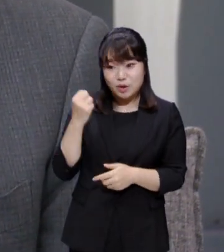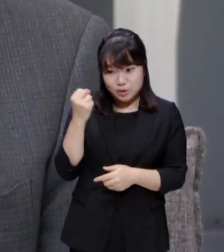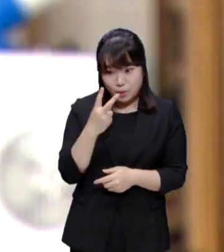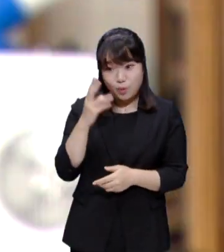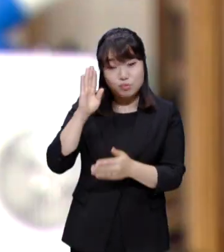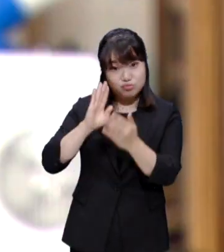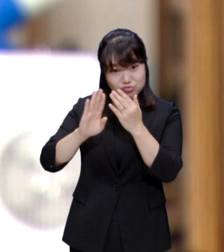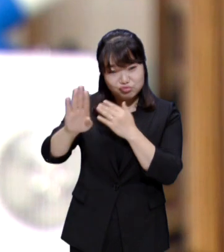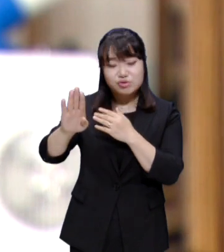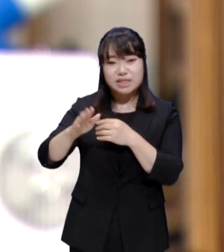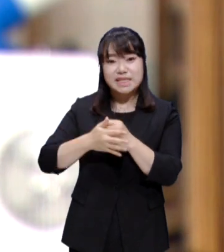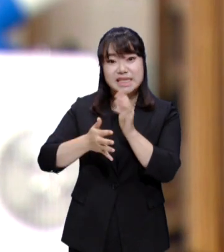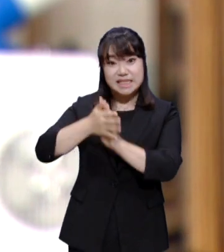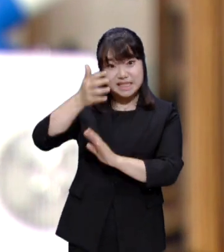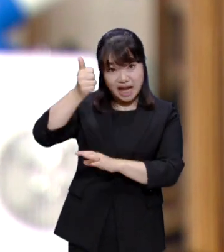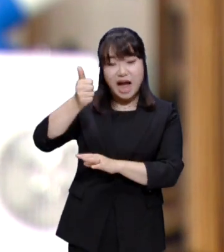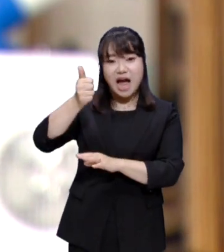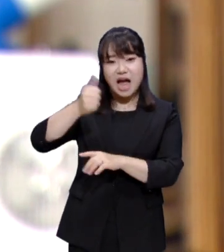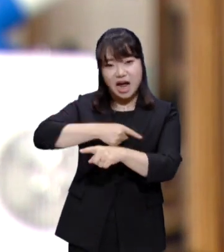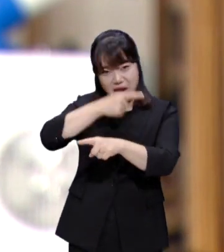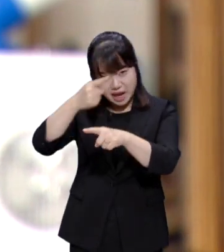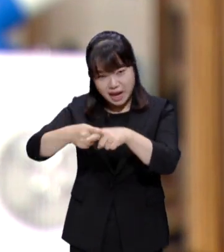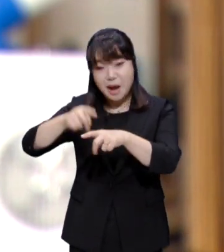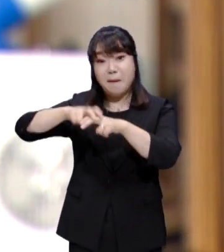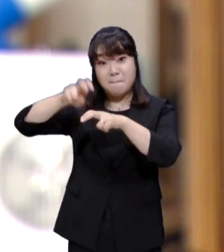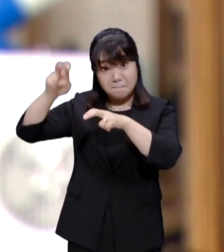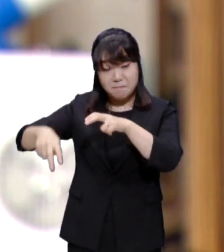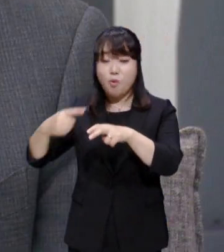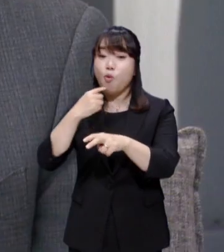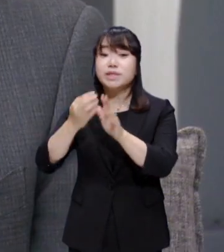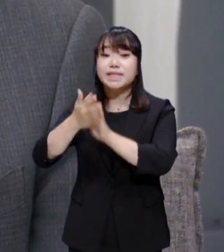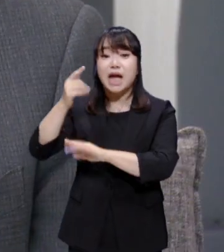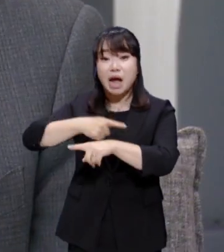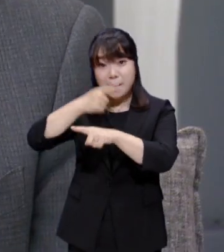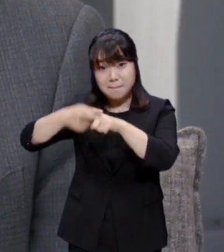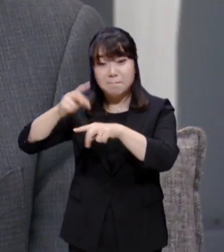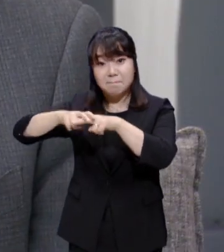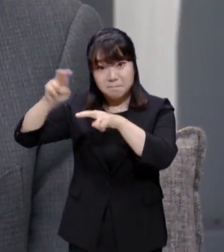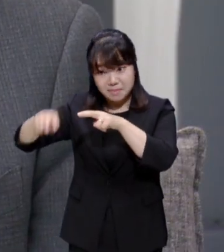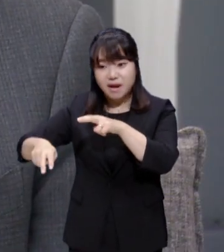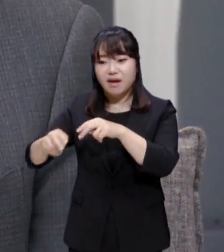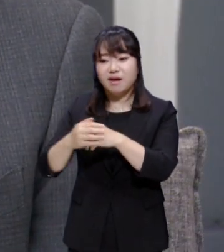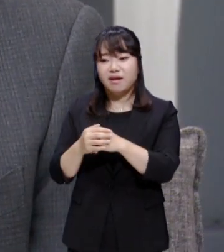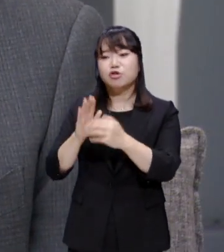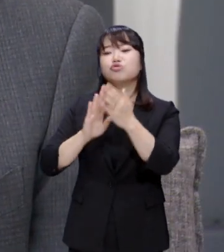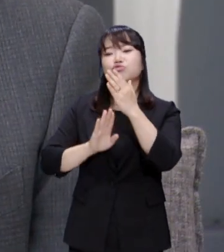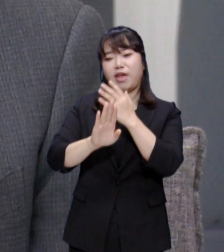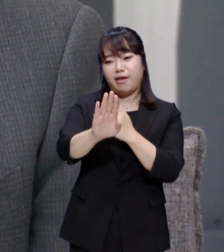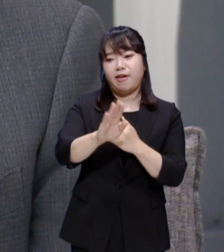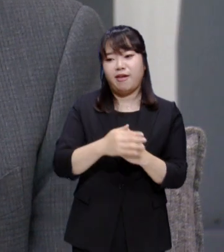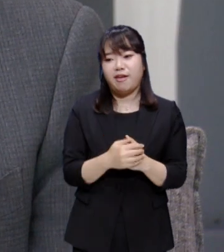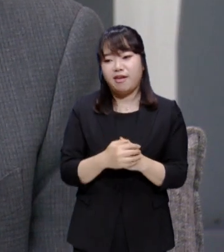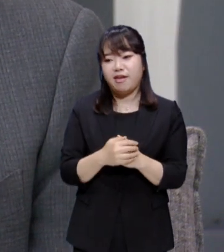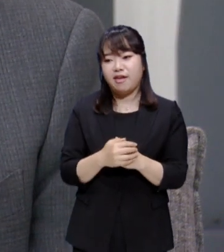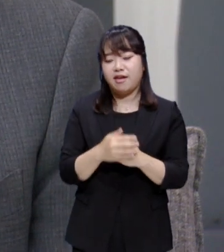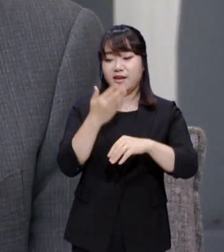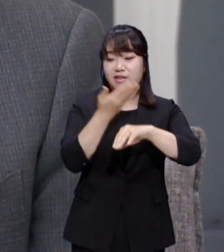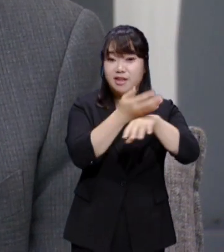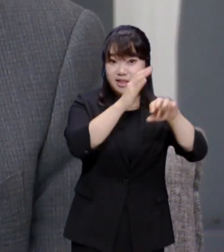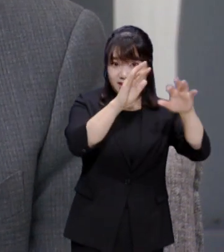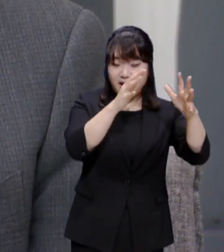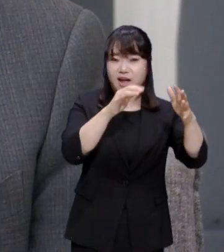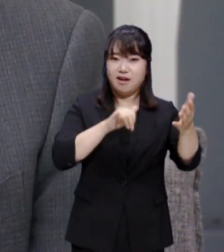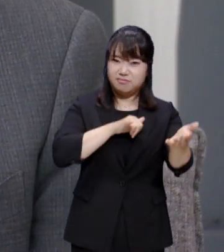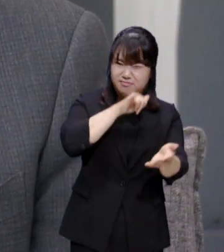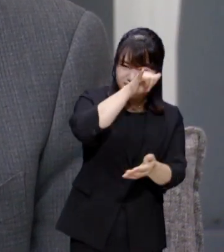이후에 시장님께서 이제 중도 사퇴를 하시지 않았습니까? 오세훈 시장께서 이제 이제